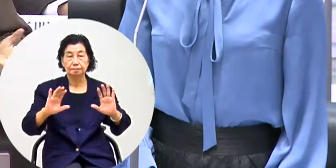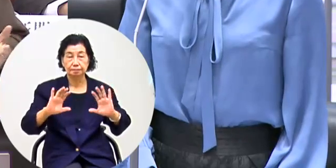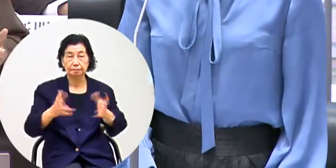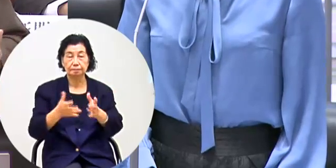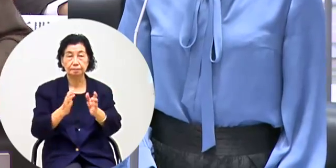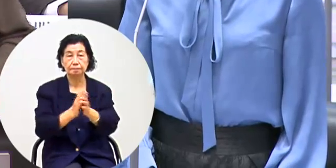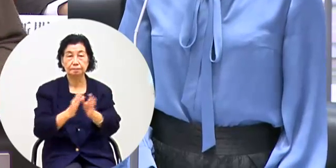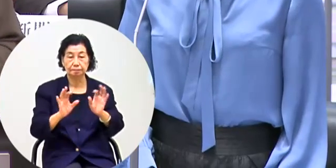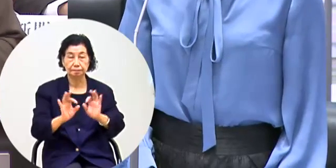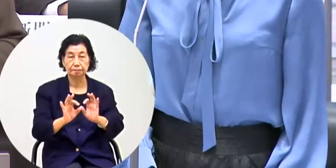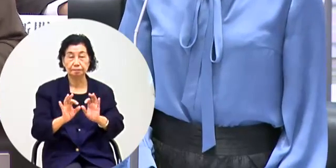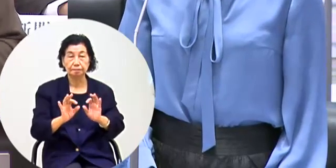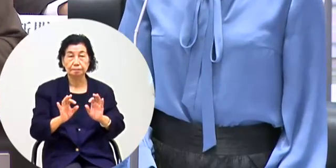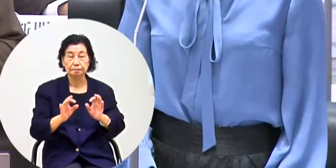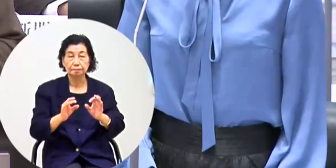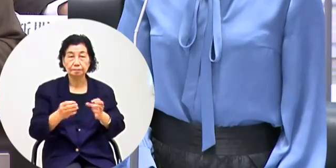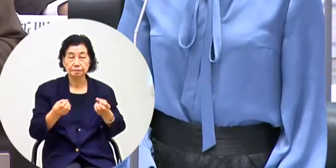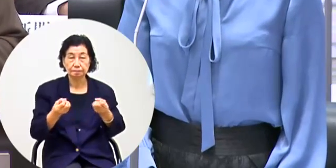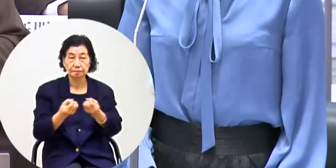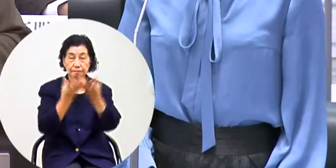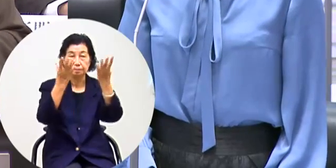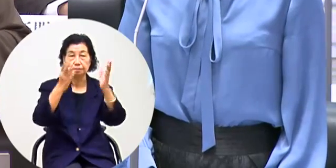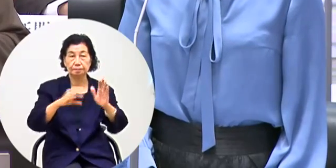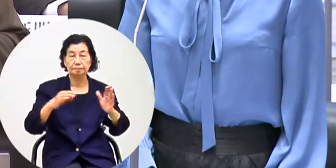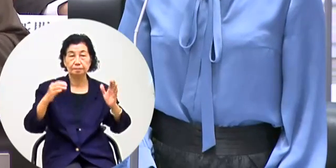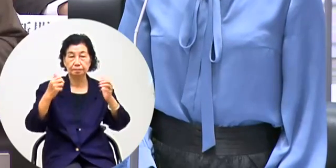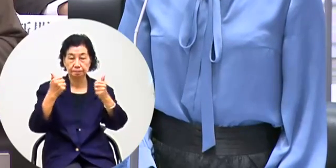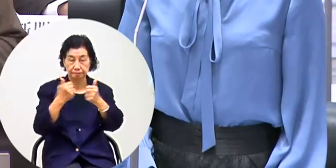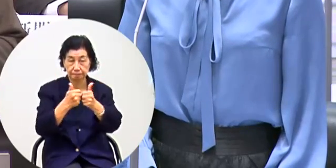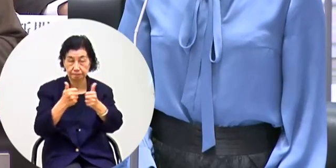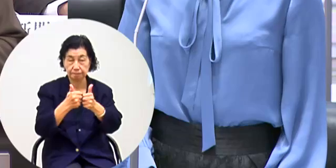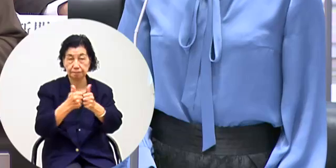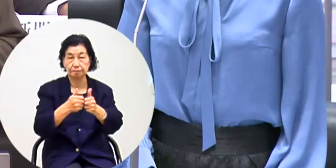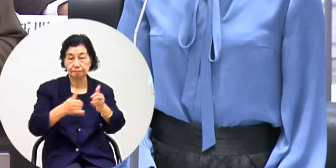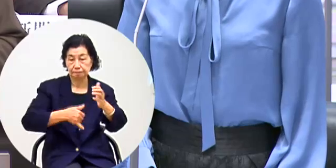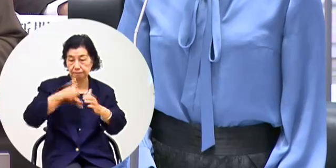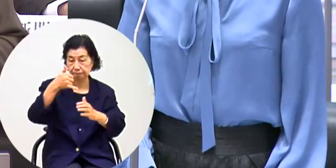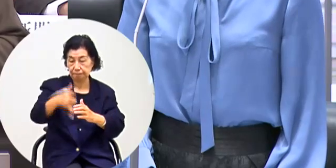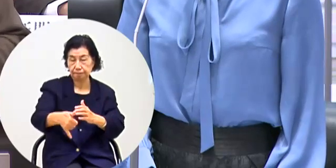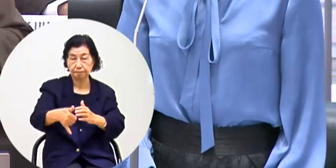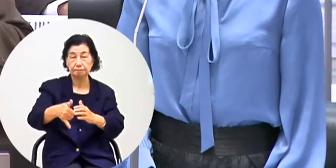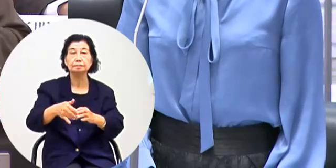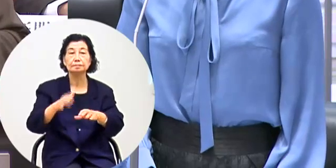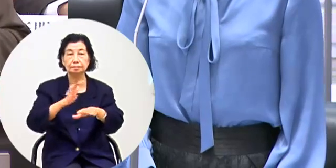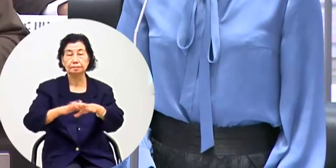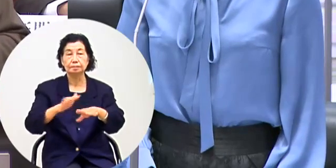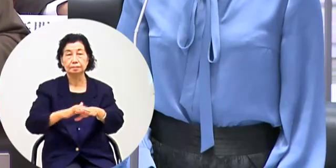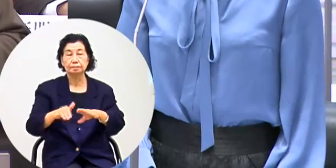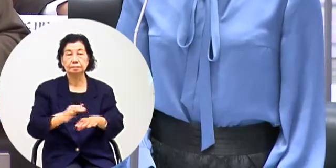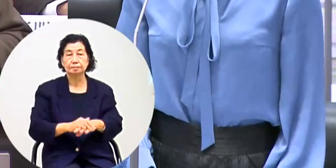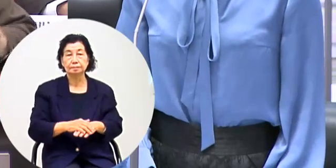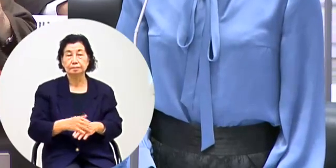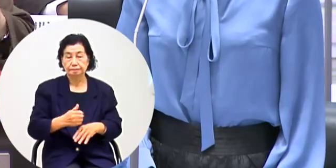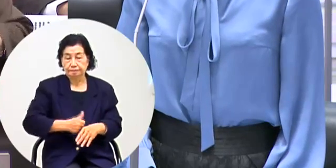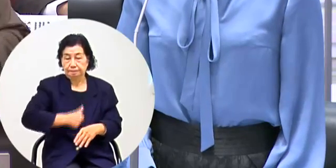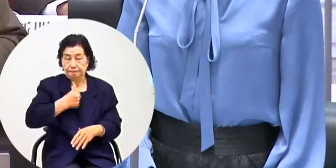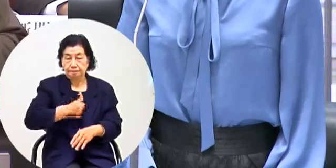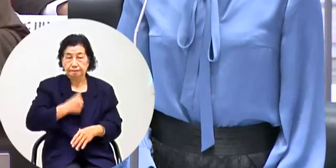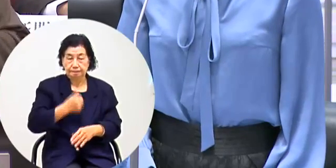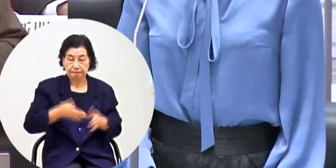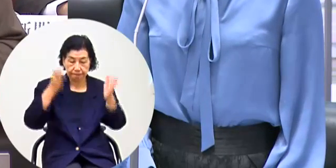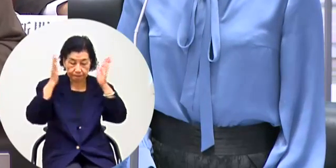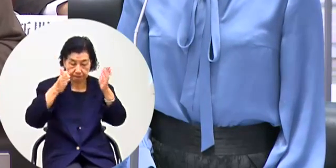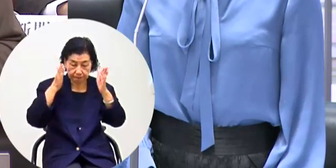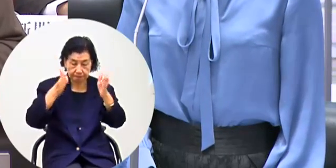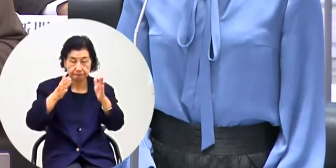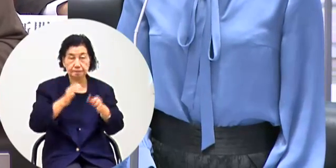去国发会，就针对这个部分，我们是很认真在执行。从伫阮的任内，也是这个政策